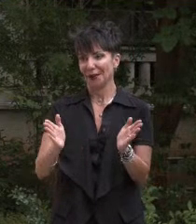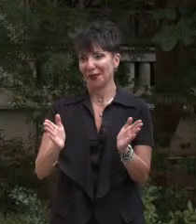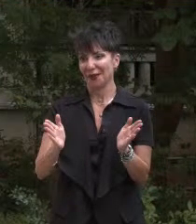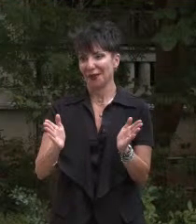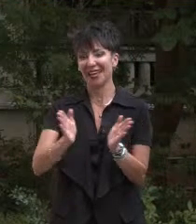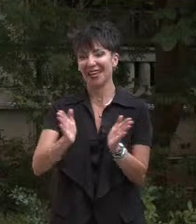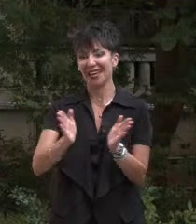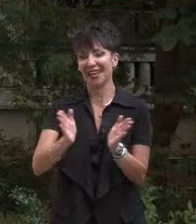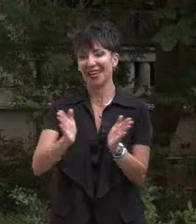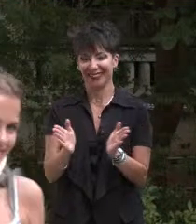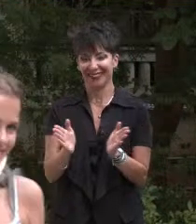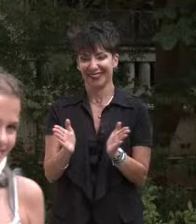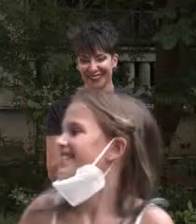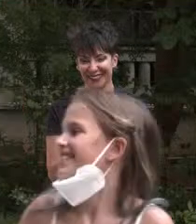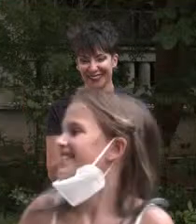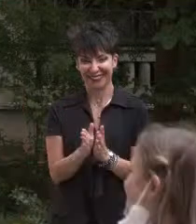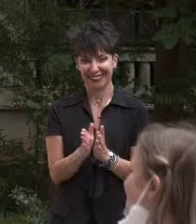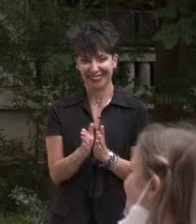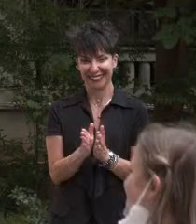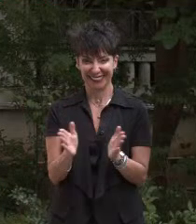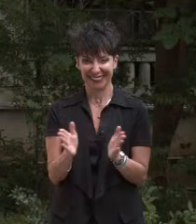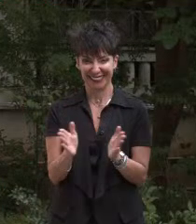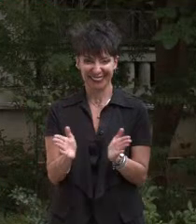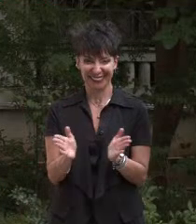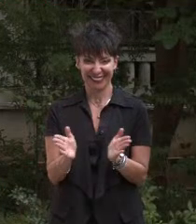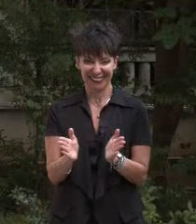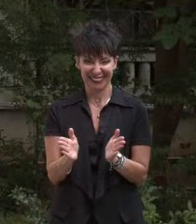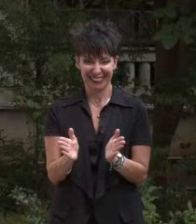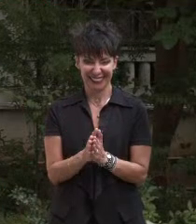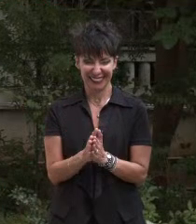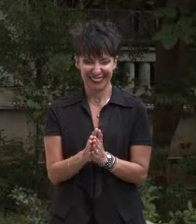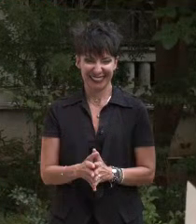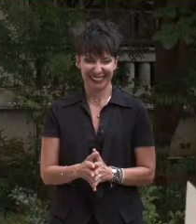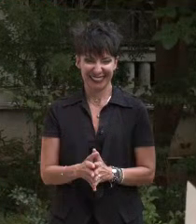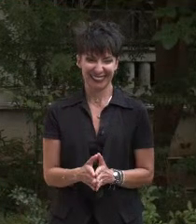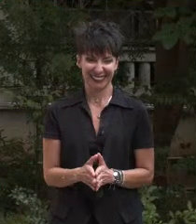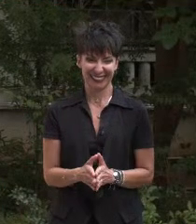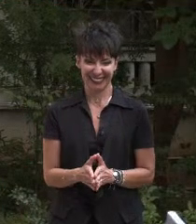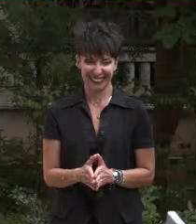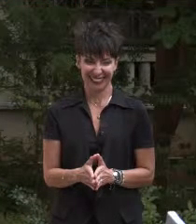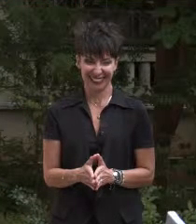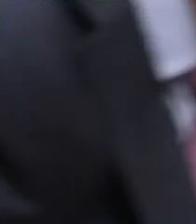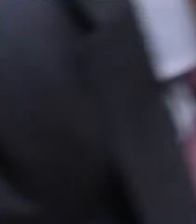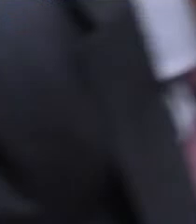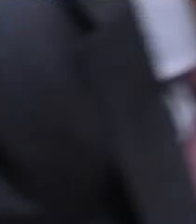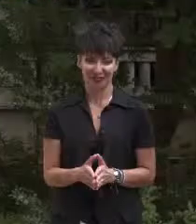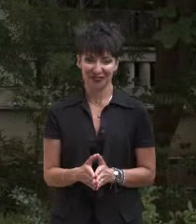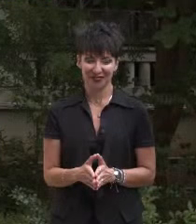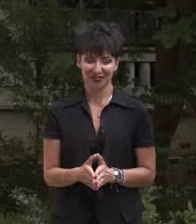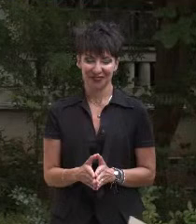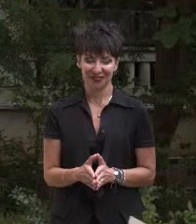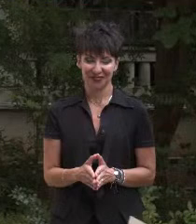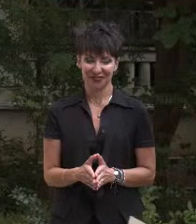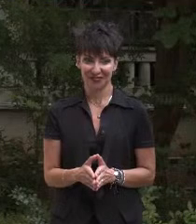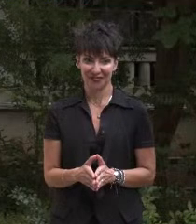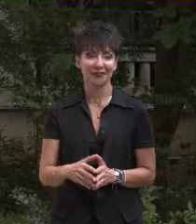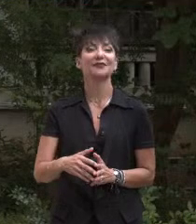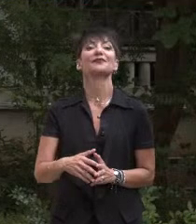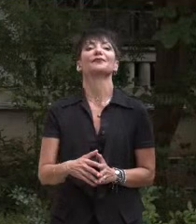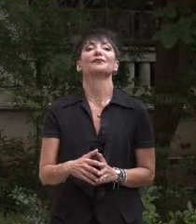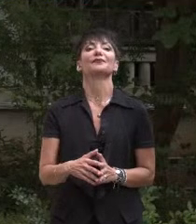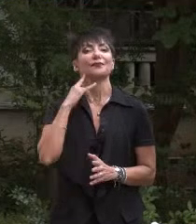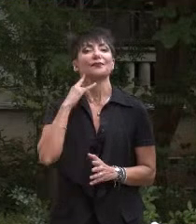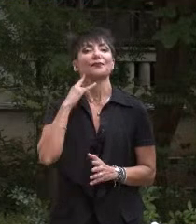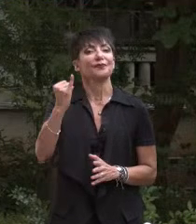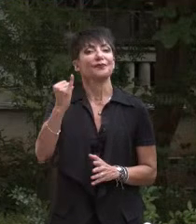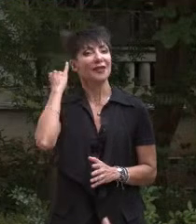Okay. Καλούμε τώρα τον Αντιπεριφερειάρχη Κεντρικού